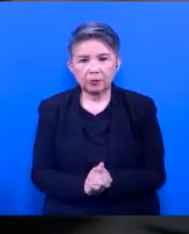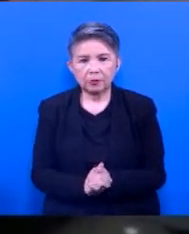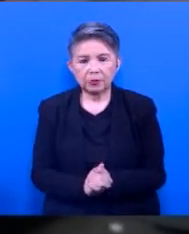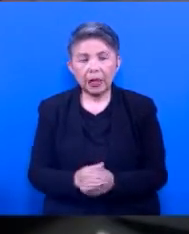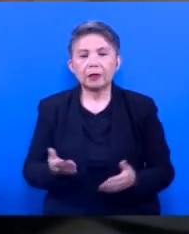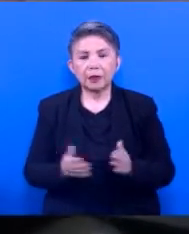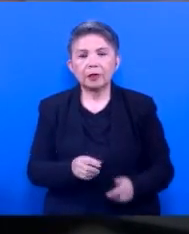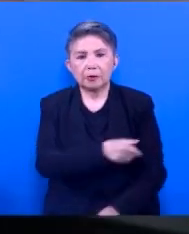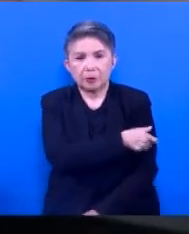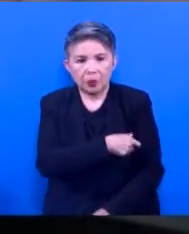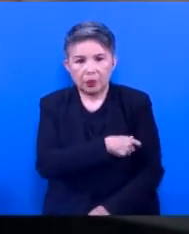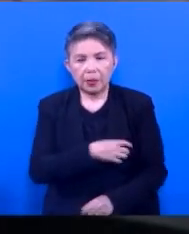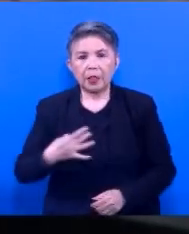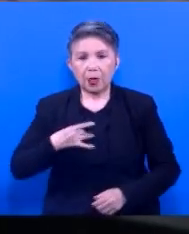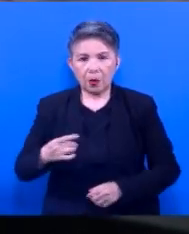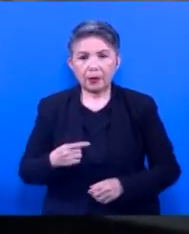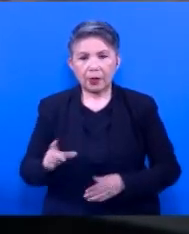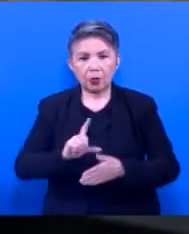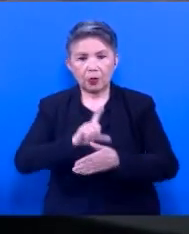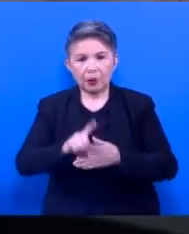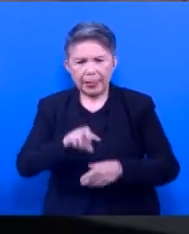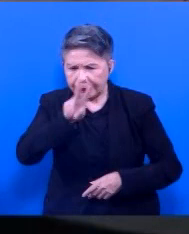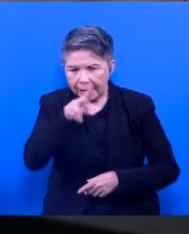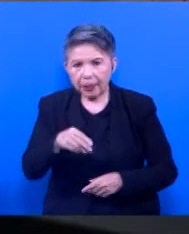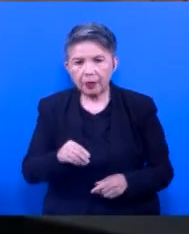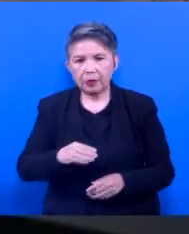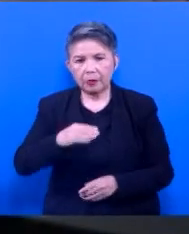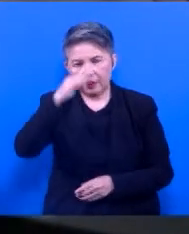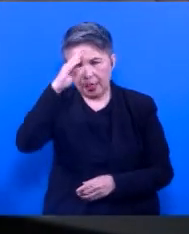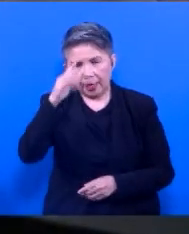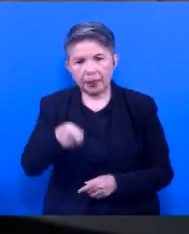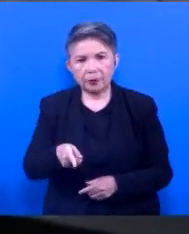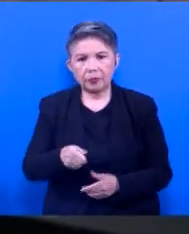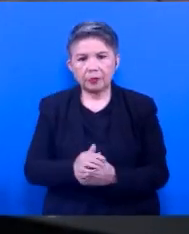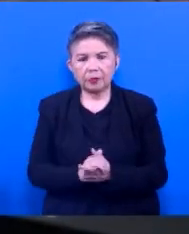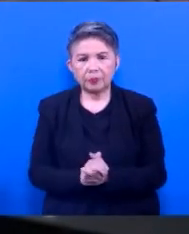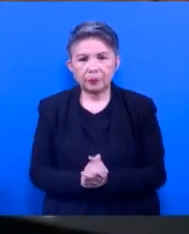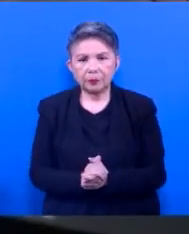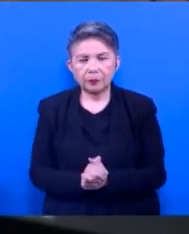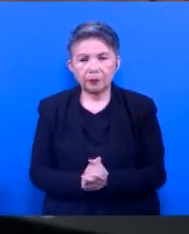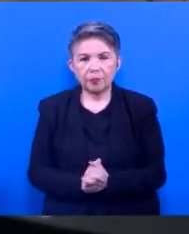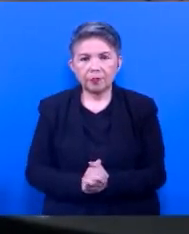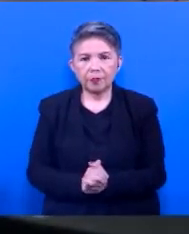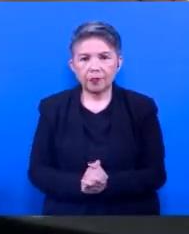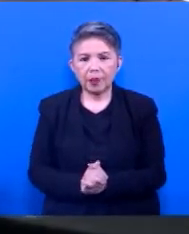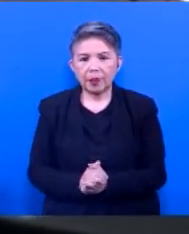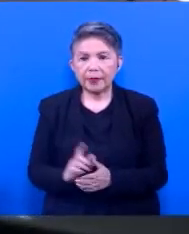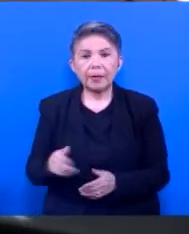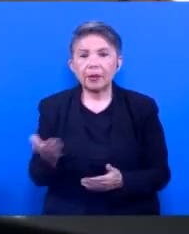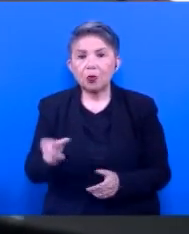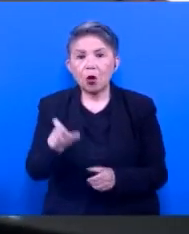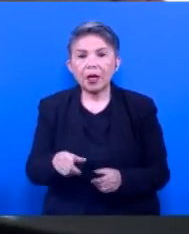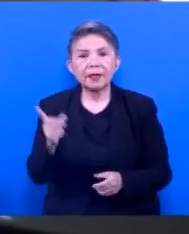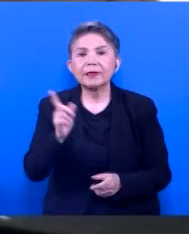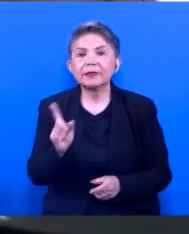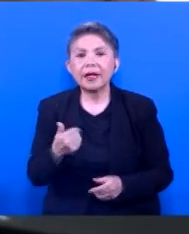aparat maupun relawan yang ada di sana untuk mencari dari mana orang itu